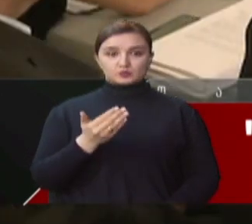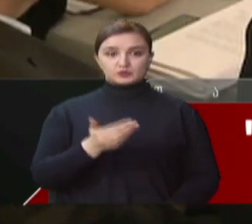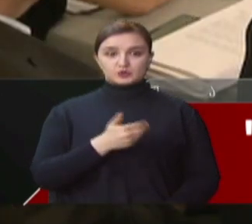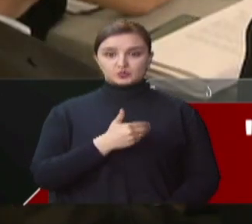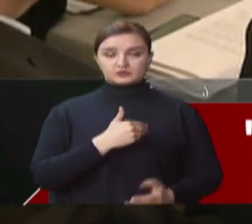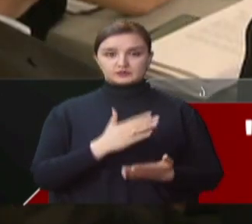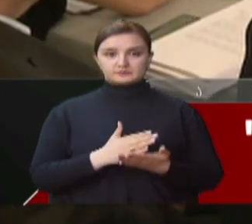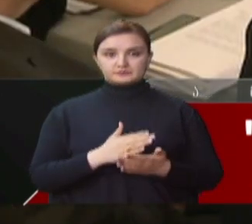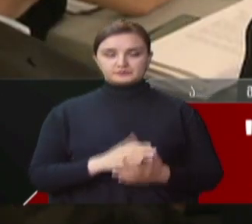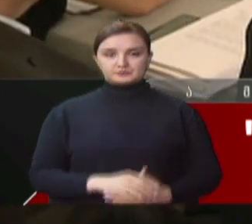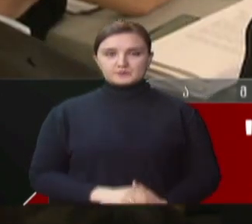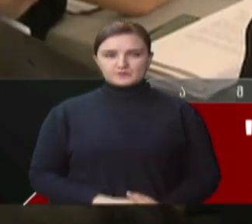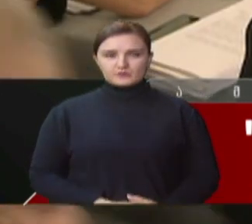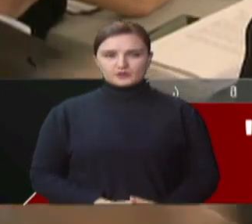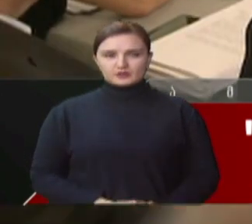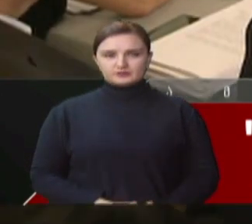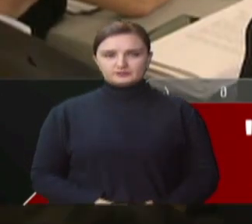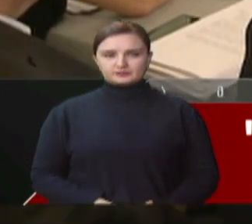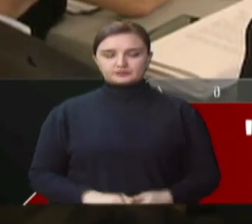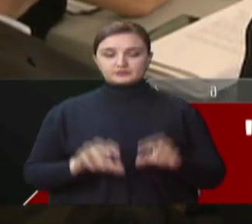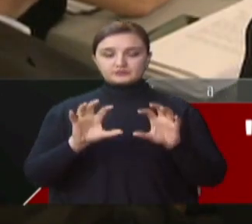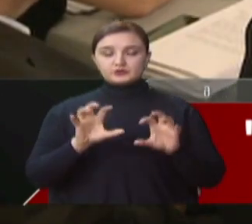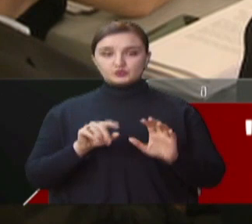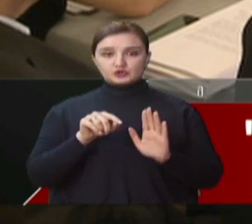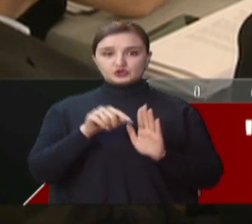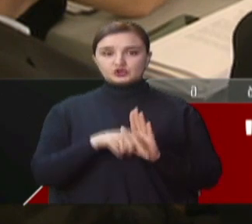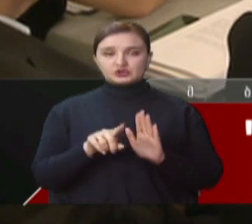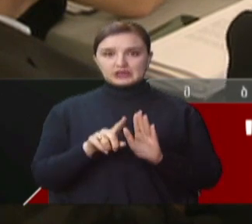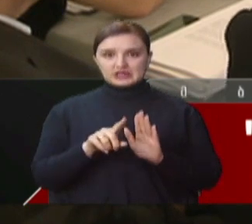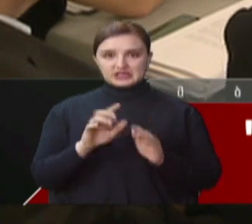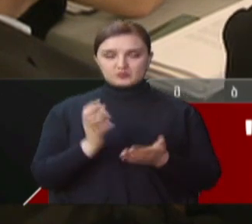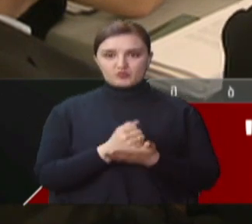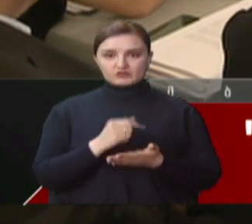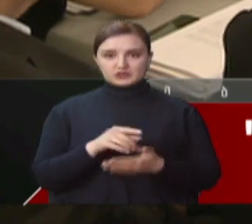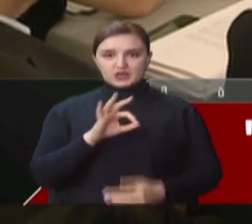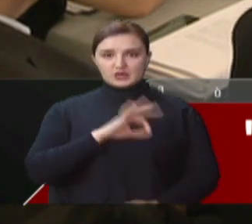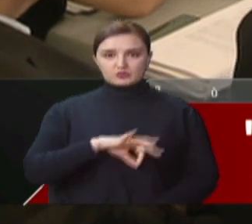იპოვეს კანონში ხვრელი და გამოიყენეს ეს ხვრელი იმისთვის, რომ